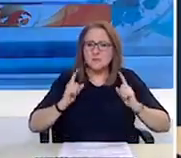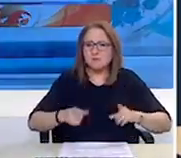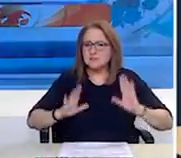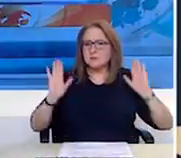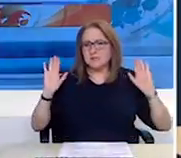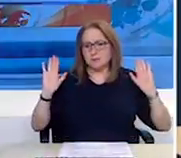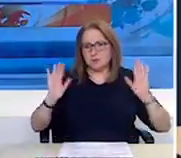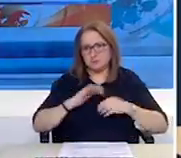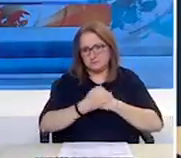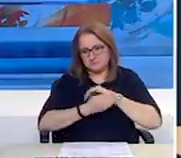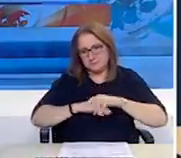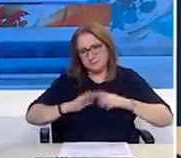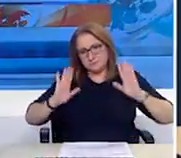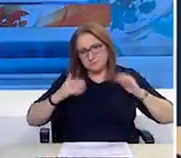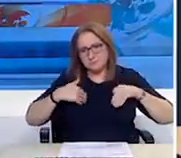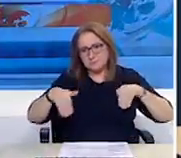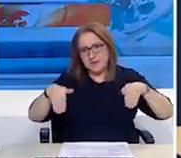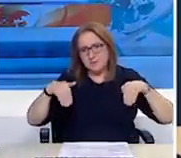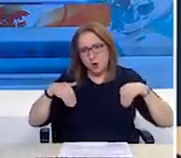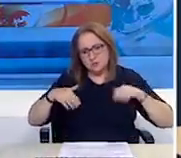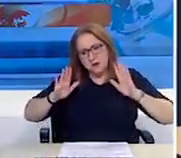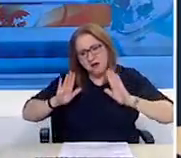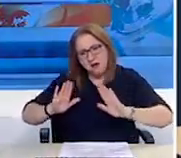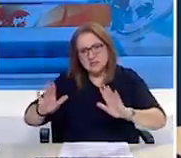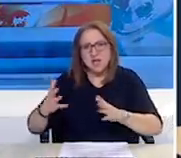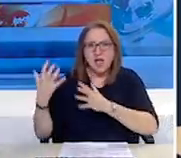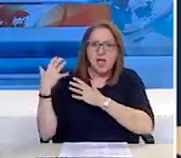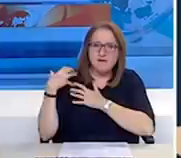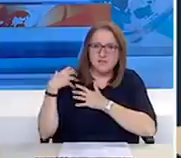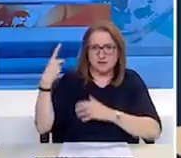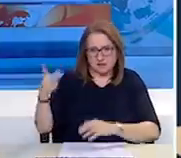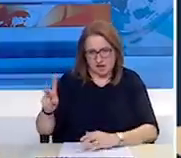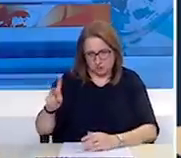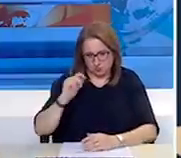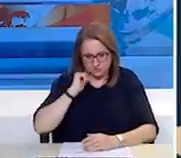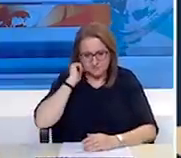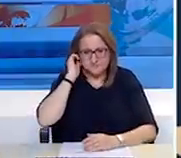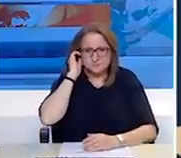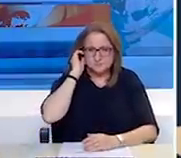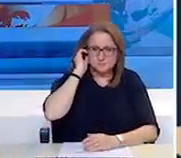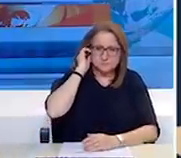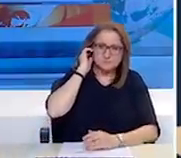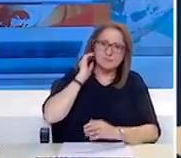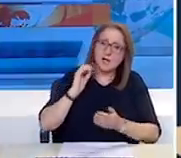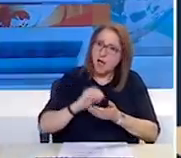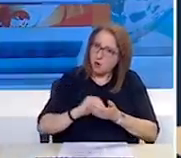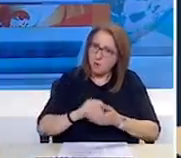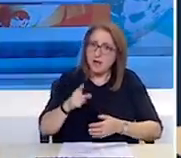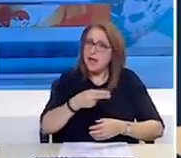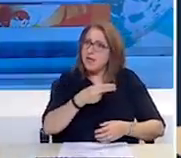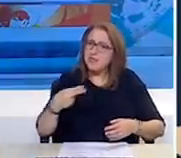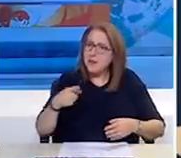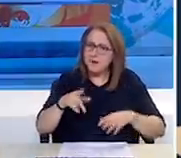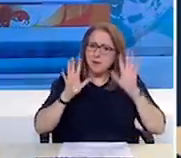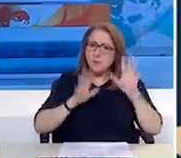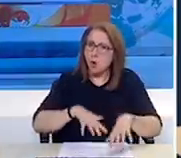τέτοιο. Θέλω να σημειώσω επίσης κάτι για τις επόμενες μέρες που έρεται το lockdown. Το δικαίωμα της πολιτικής διαμαρτυρίας είναι